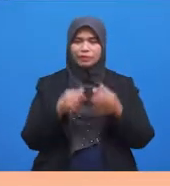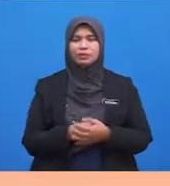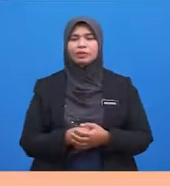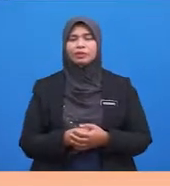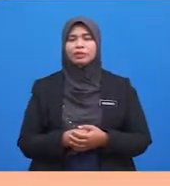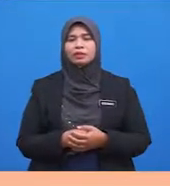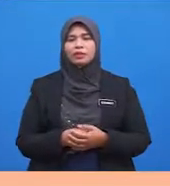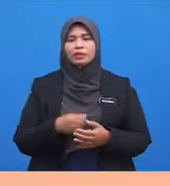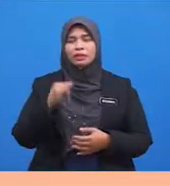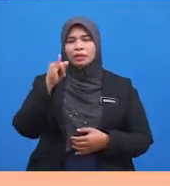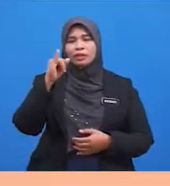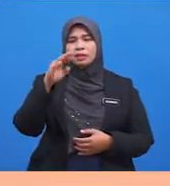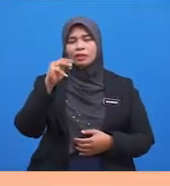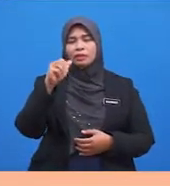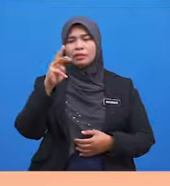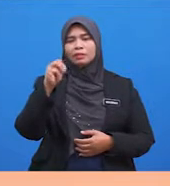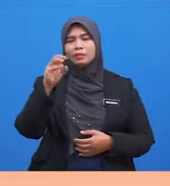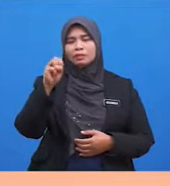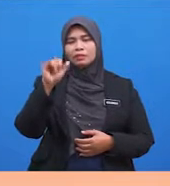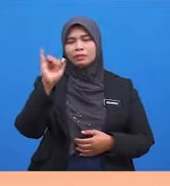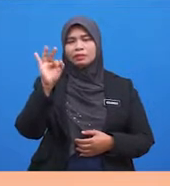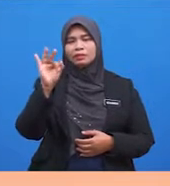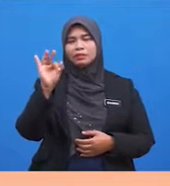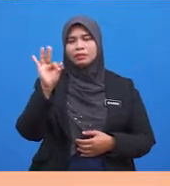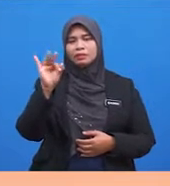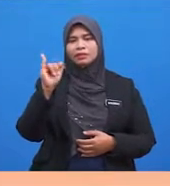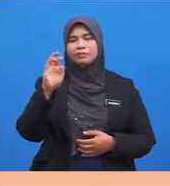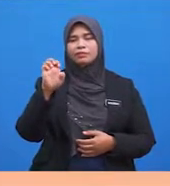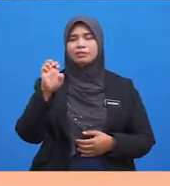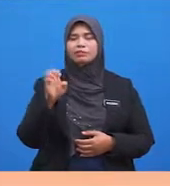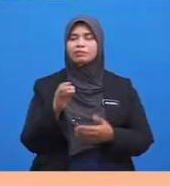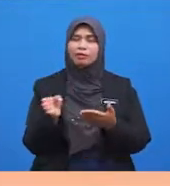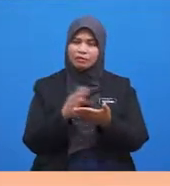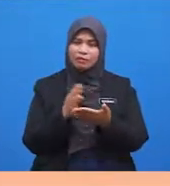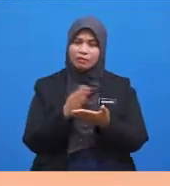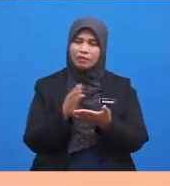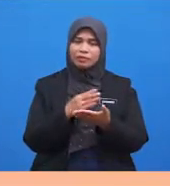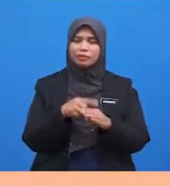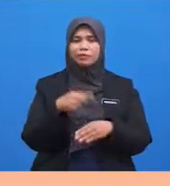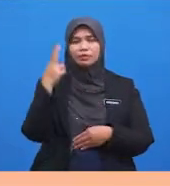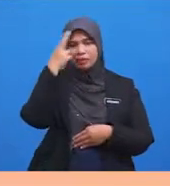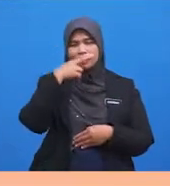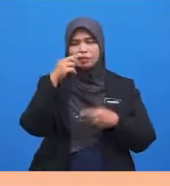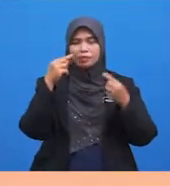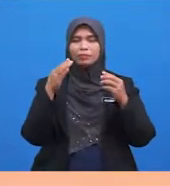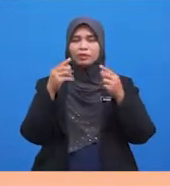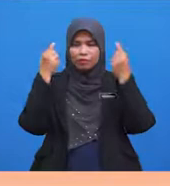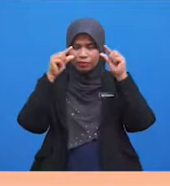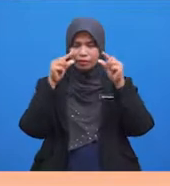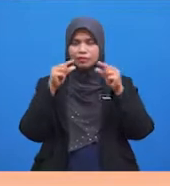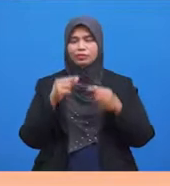Imam Asy-Syafi'i menyelak halaman buku di hadapan gurunya, Imam